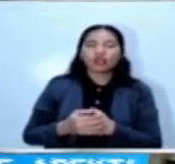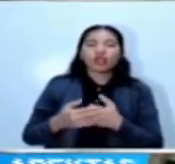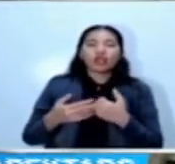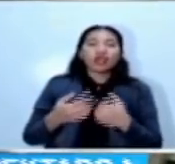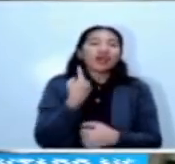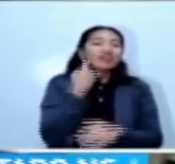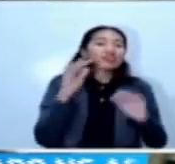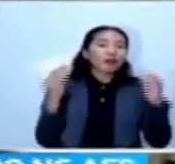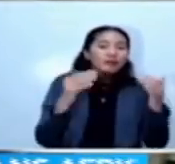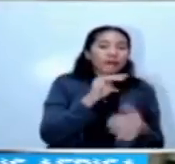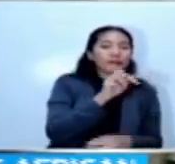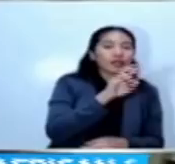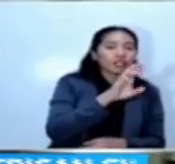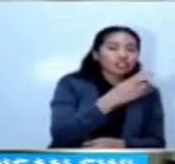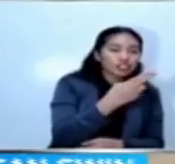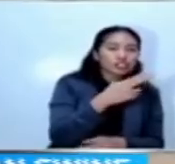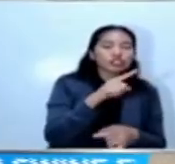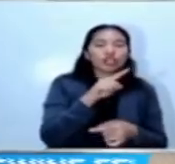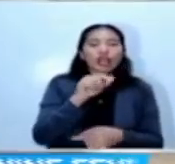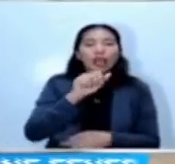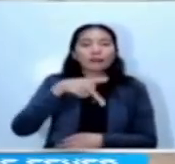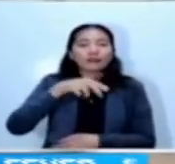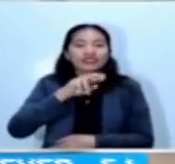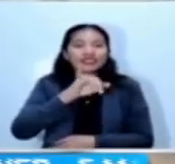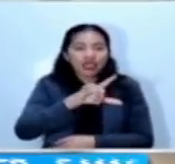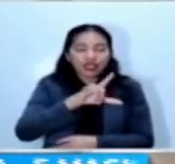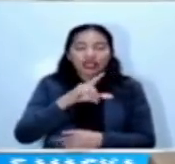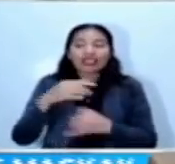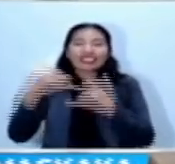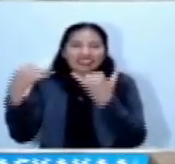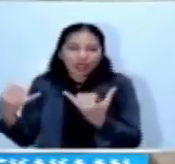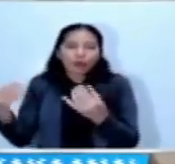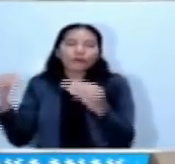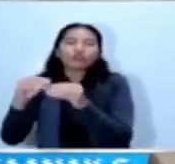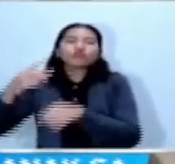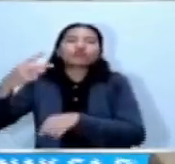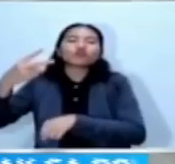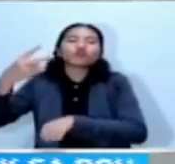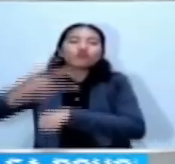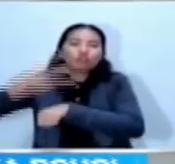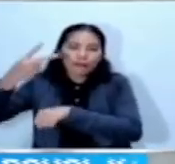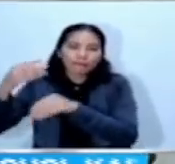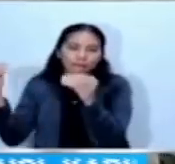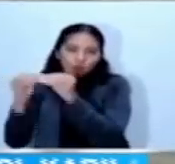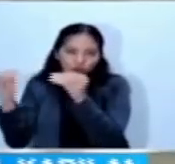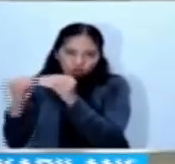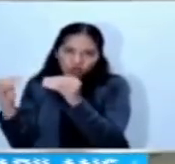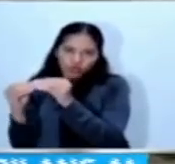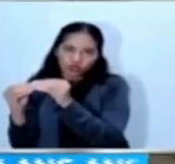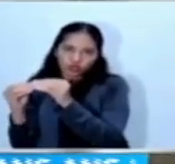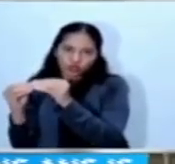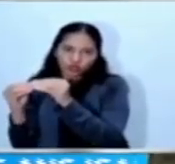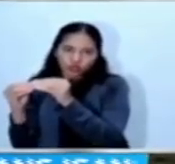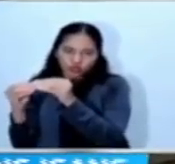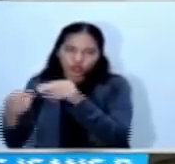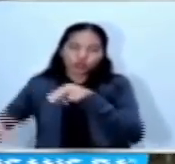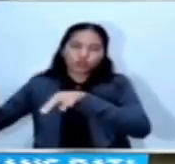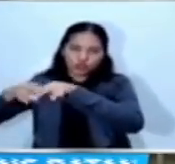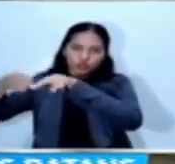nung April surge. E ganun din, yung hospital beds, naabot na rin natin yung levels nung April surge. Mm-hmm. Ang kaibahan,